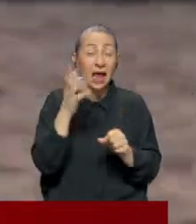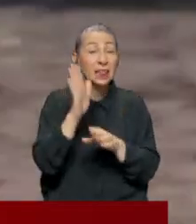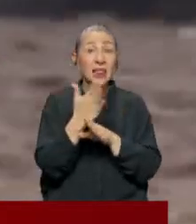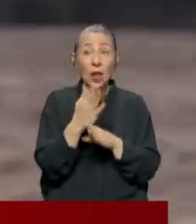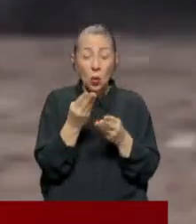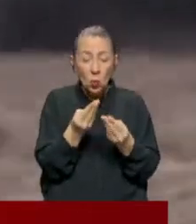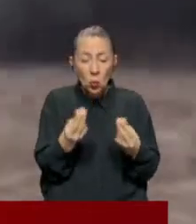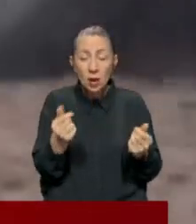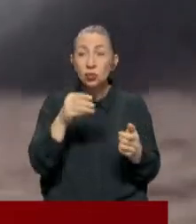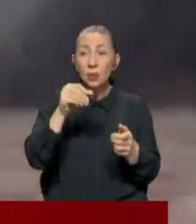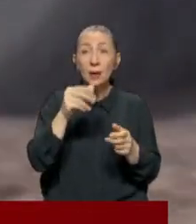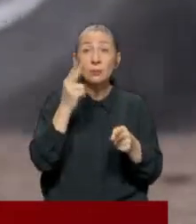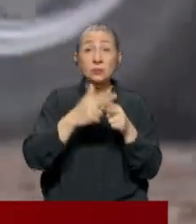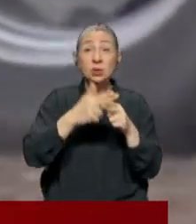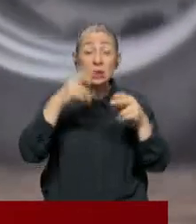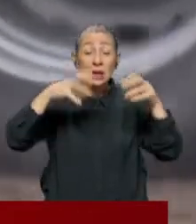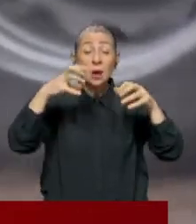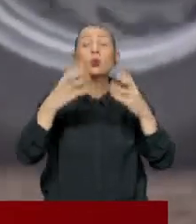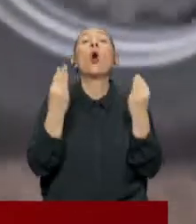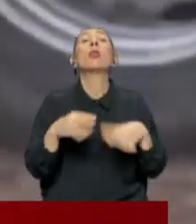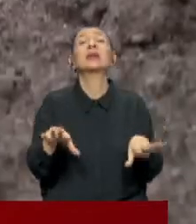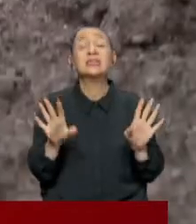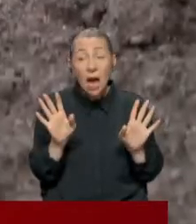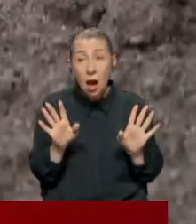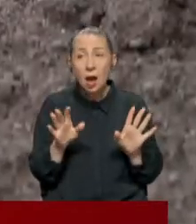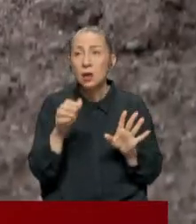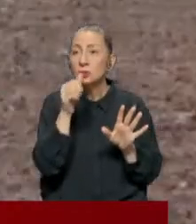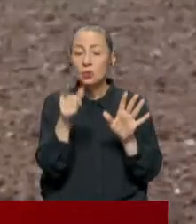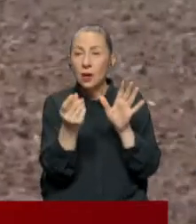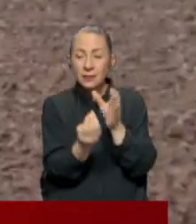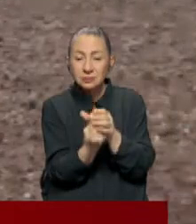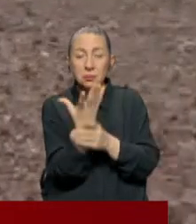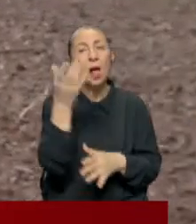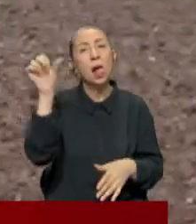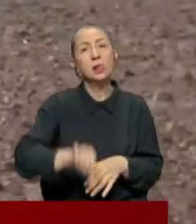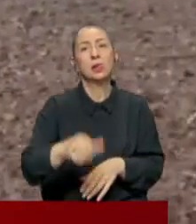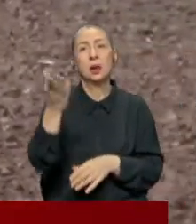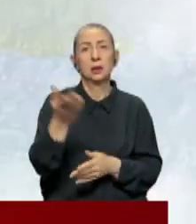Çünkü kuruyan toprak bir an önce yağış görmezse ekinleri yetişmeyecek.